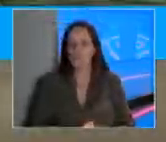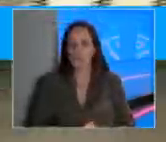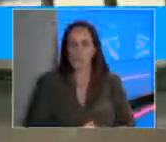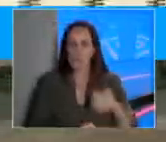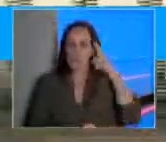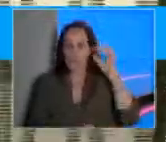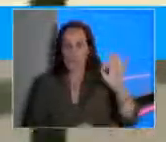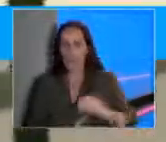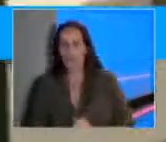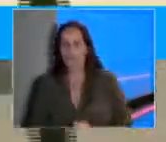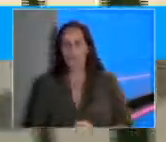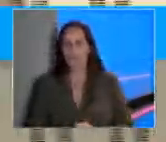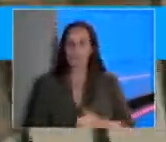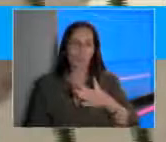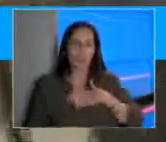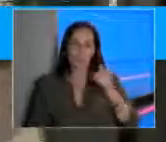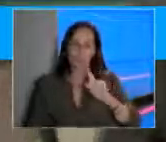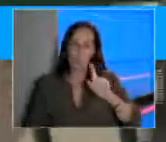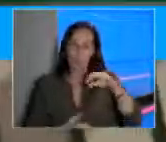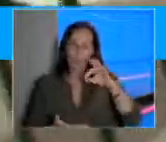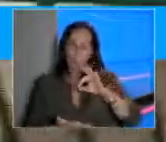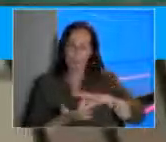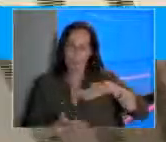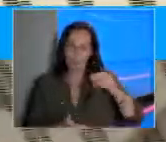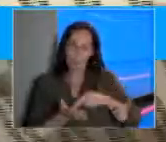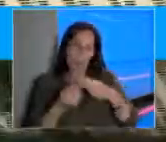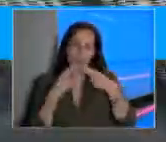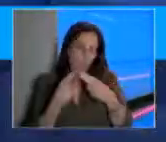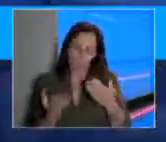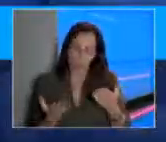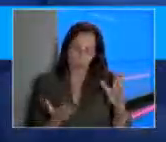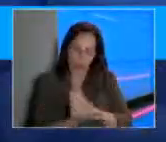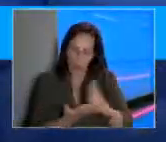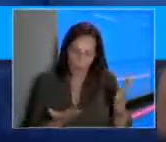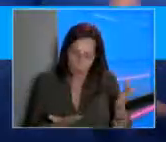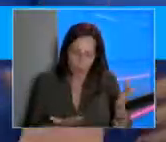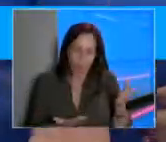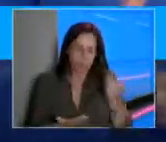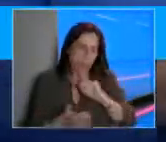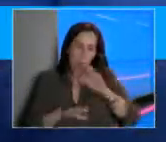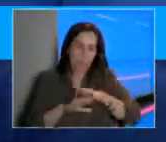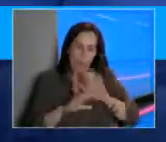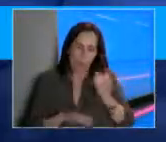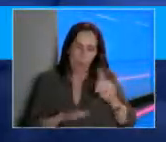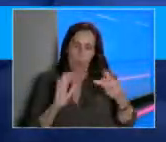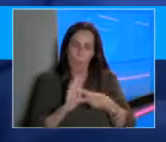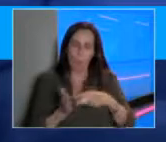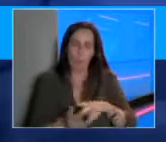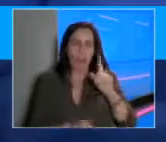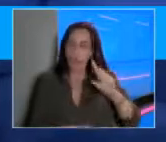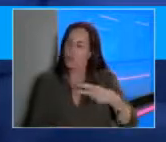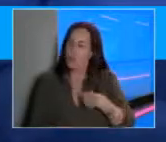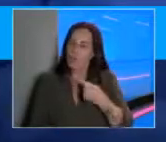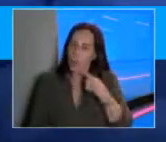לדעתך. אני לא נמצאת במשרד הבריאות כדי לתת לך החלטות ולא מקצועיות וגם לא פוליטיות. אבל שוב